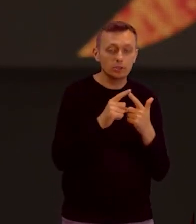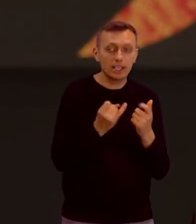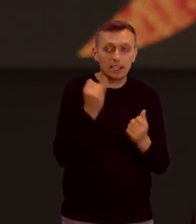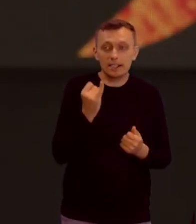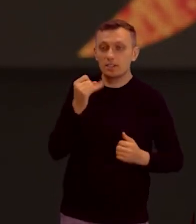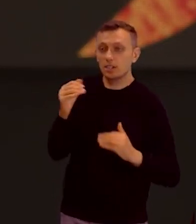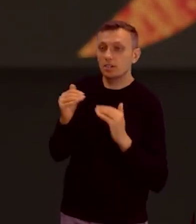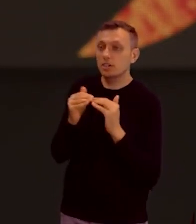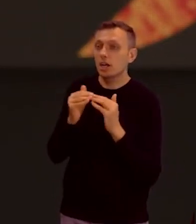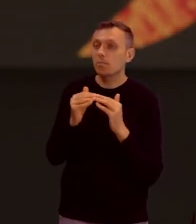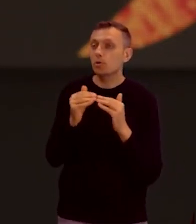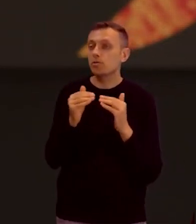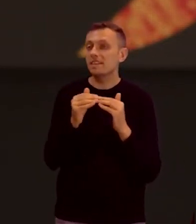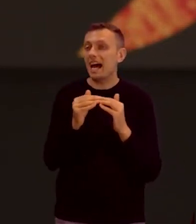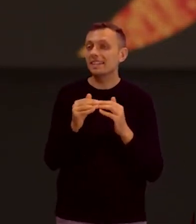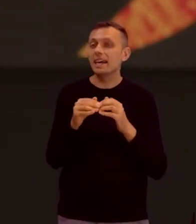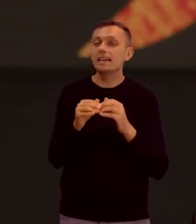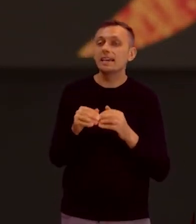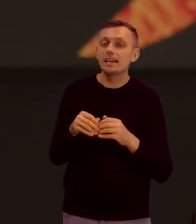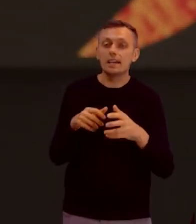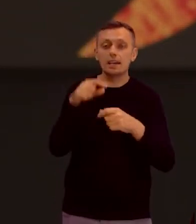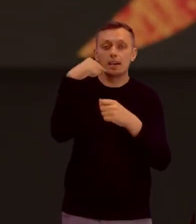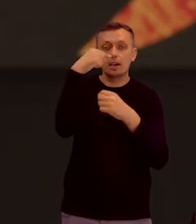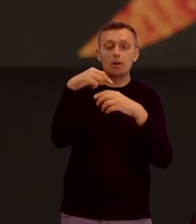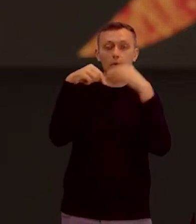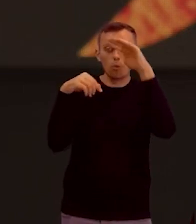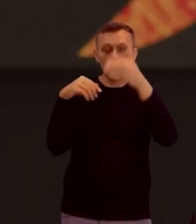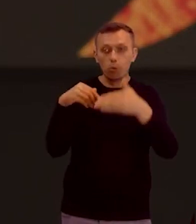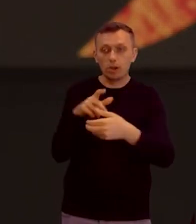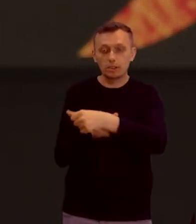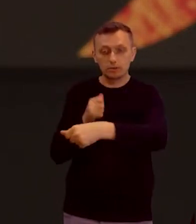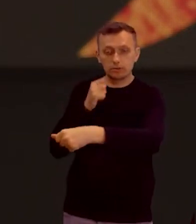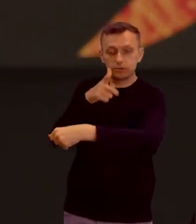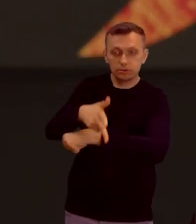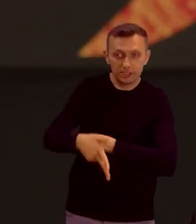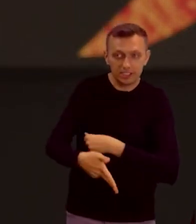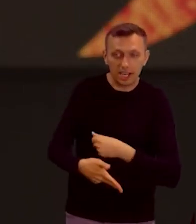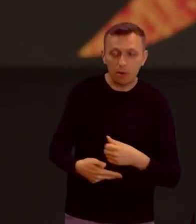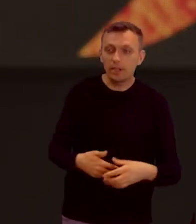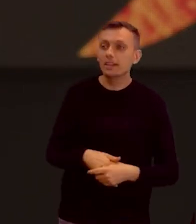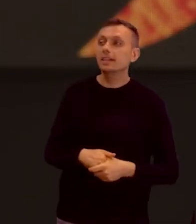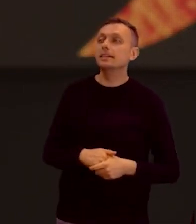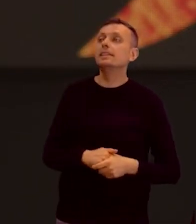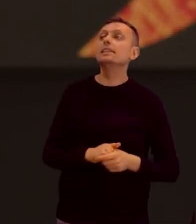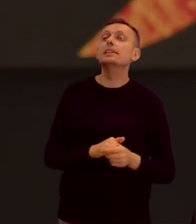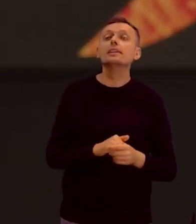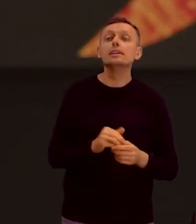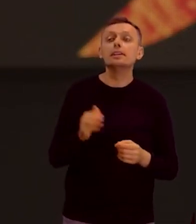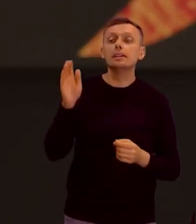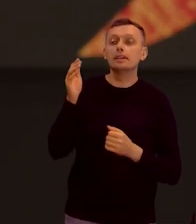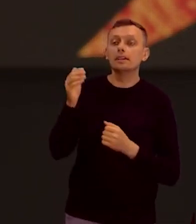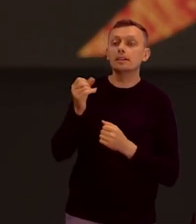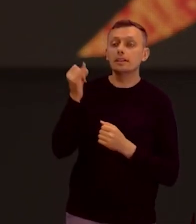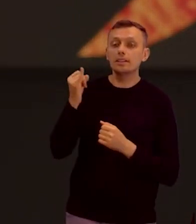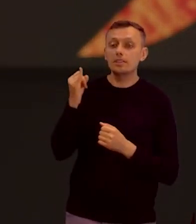nam odpowiedzialnością, chcę dodać, i przywilejem. Po trzecie, Psalm 27 uczy nas, że dzieci są